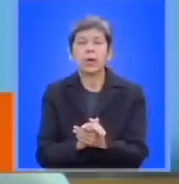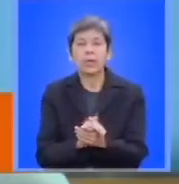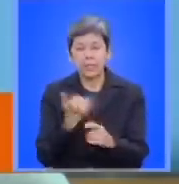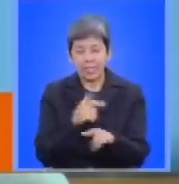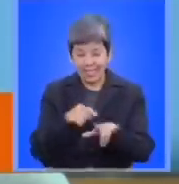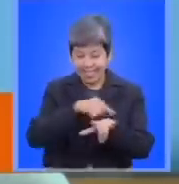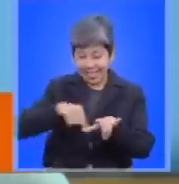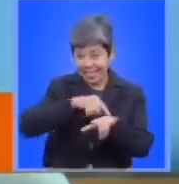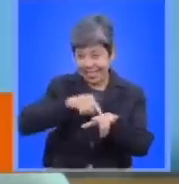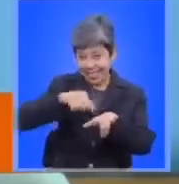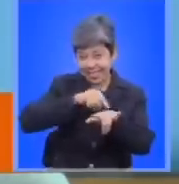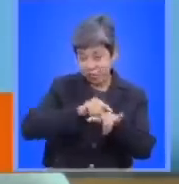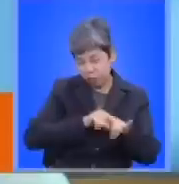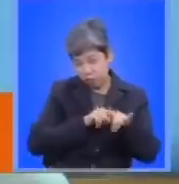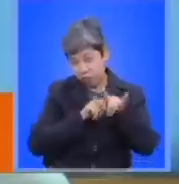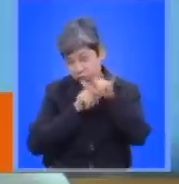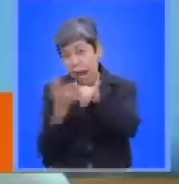ไปขาไปเนี่ยก็